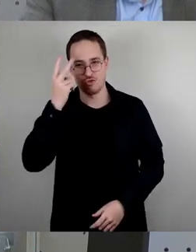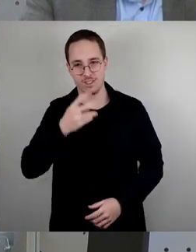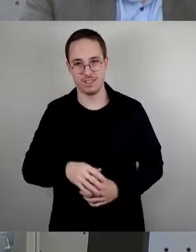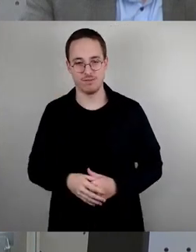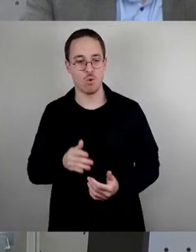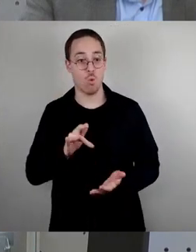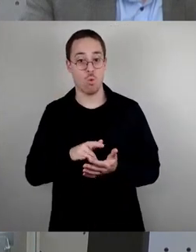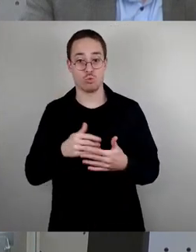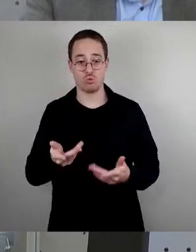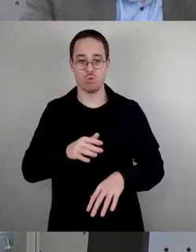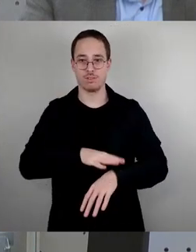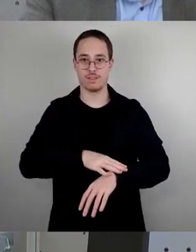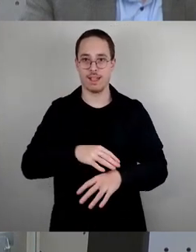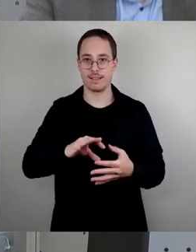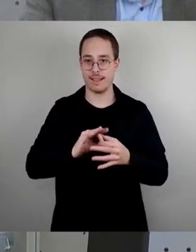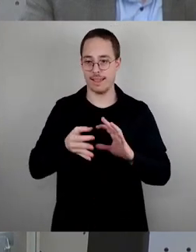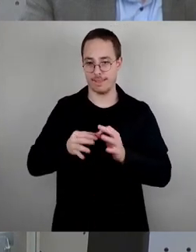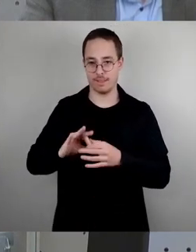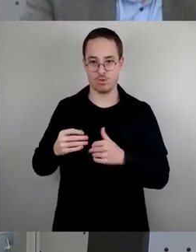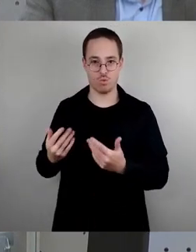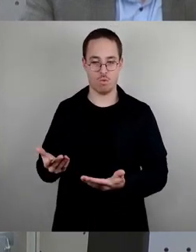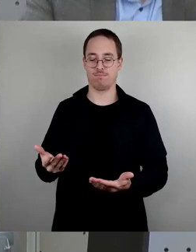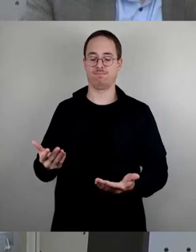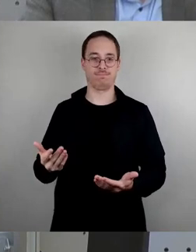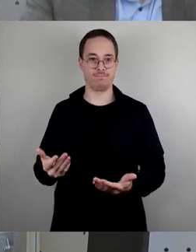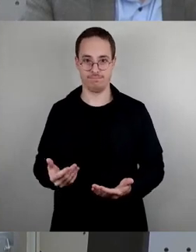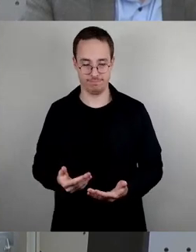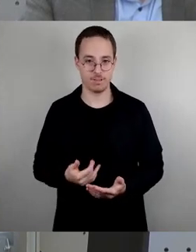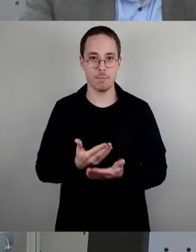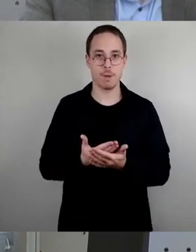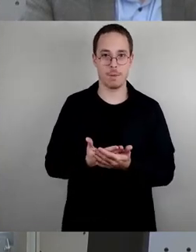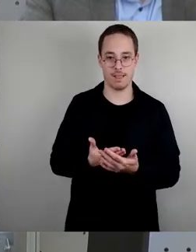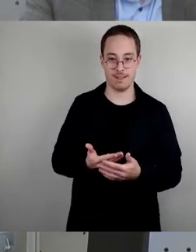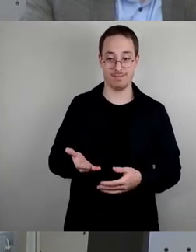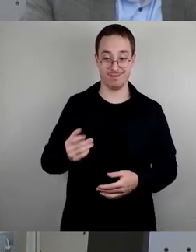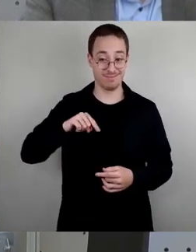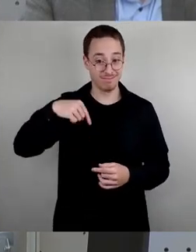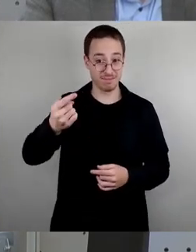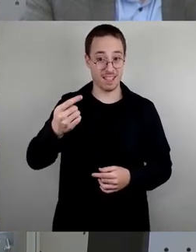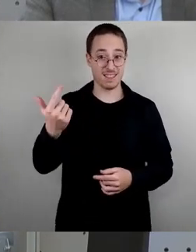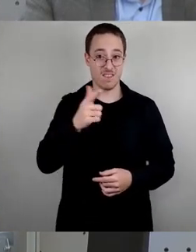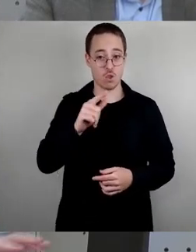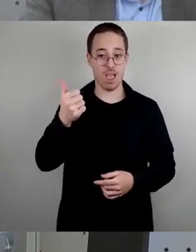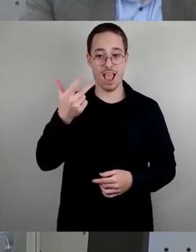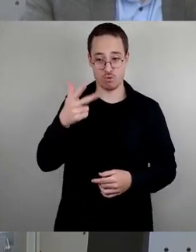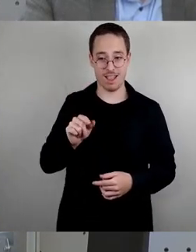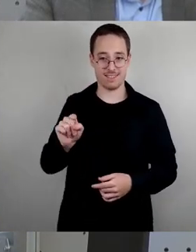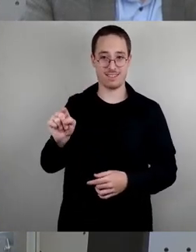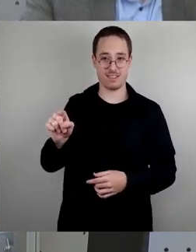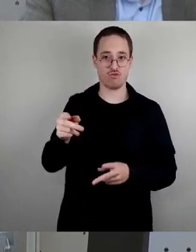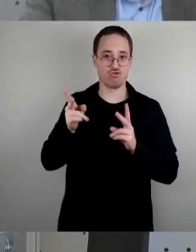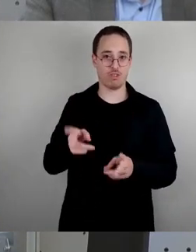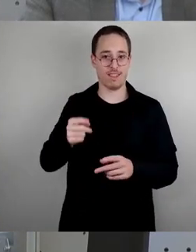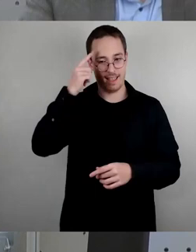Problem für die Legitimation. Die Stadträte, die diese Planung im Jahr 2031 zu vertreten haben, die haben sie mit der großen Mehrheit